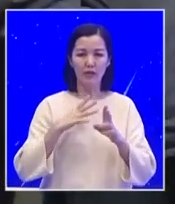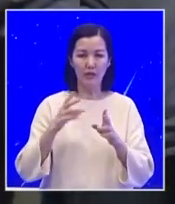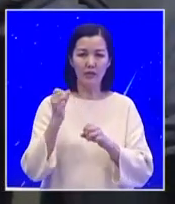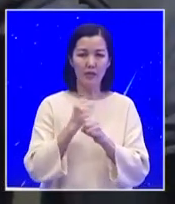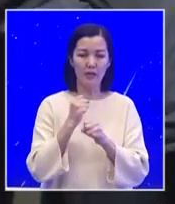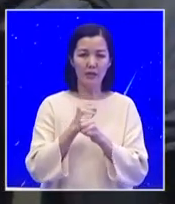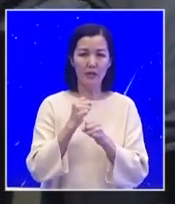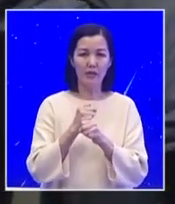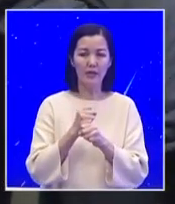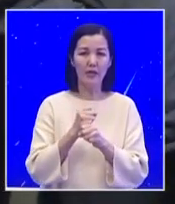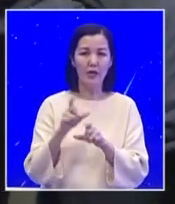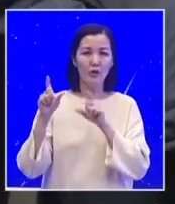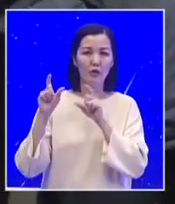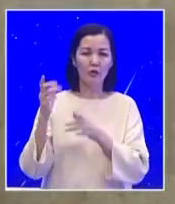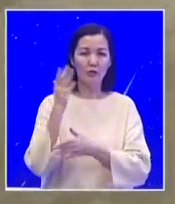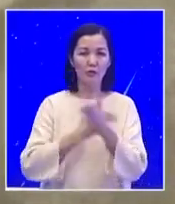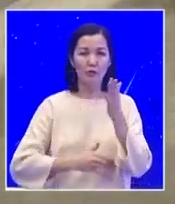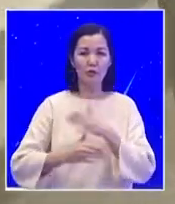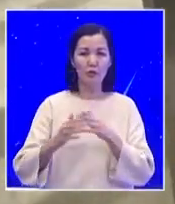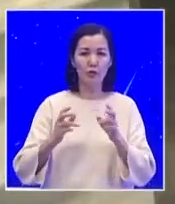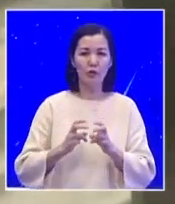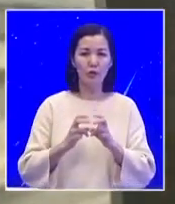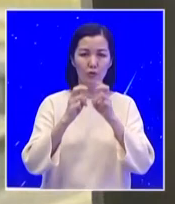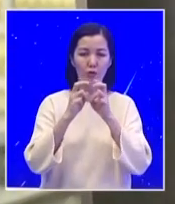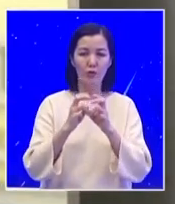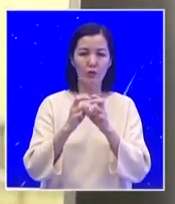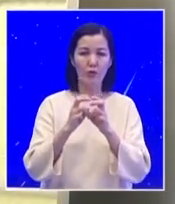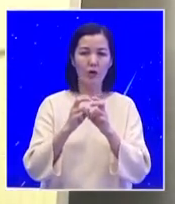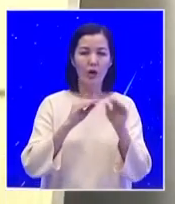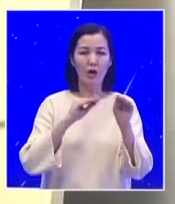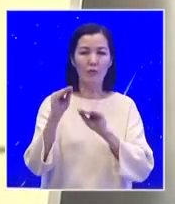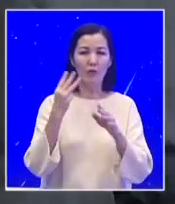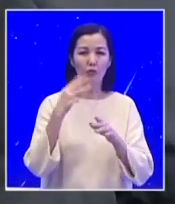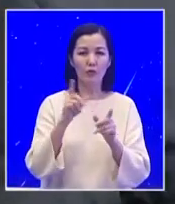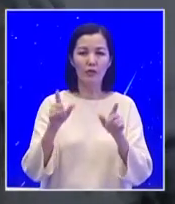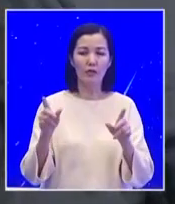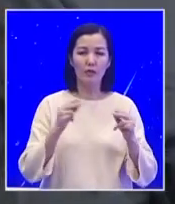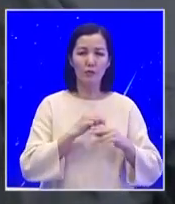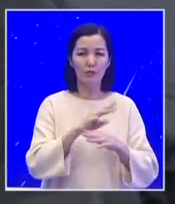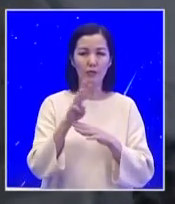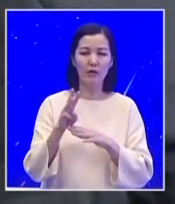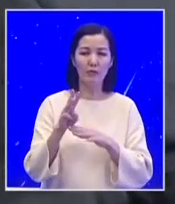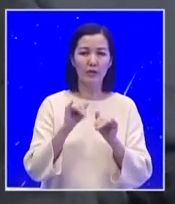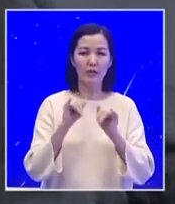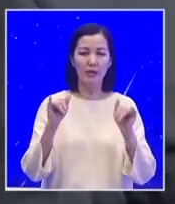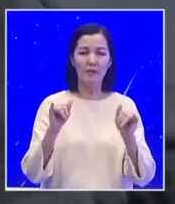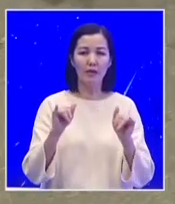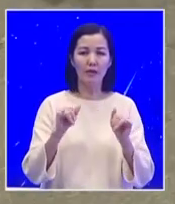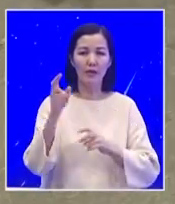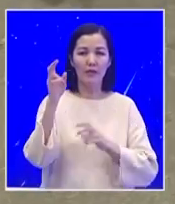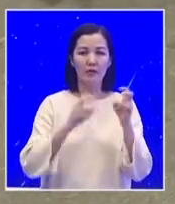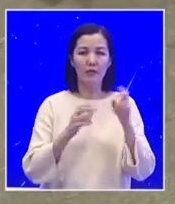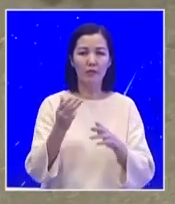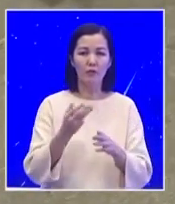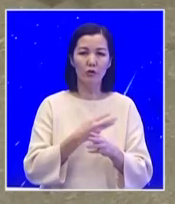жүк тасымалдау лифті. Мүгедектер үшін көтеру құрылғысы шығарылады. 30 адам жұмыспен қамтылды. Құрылыс қарқынды дамыған заманда бұл зауыт өніміне